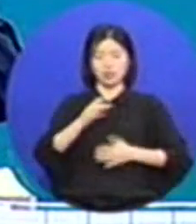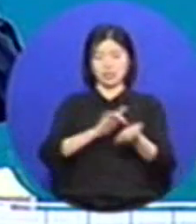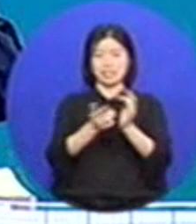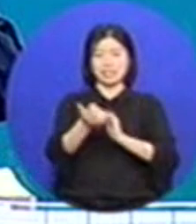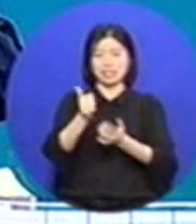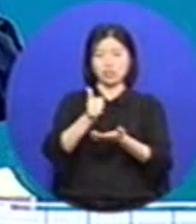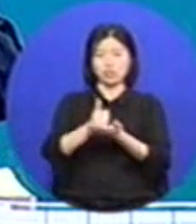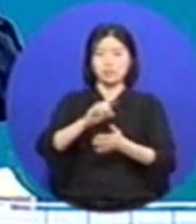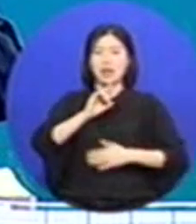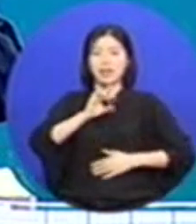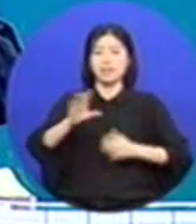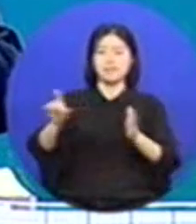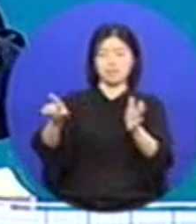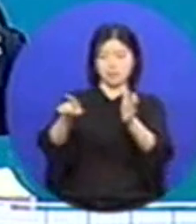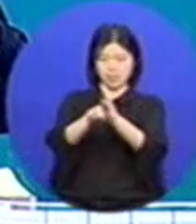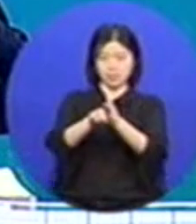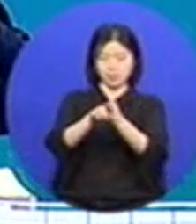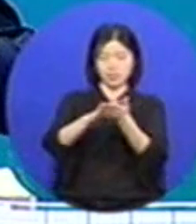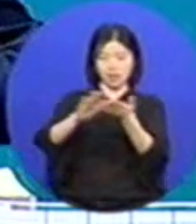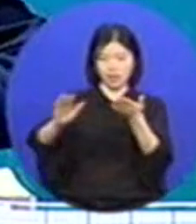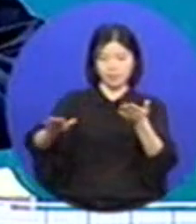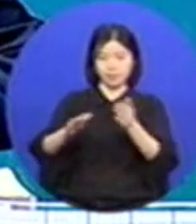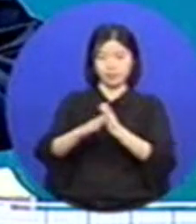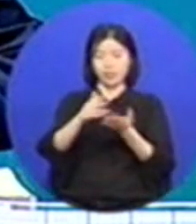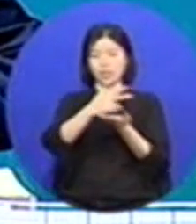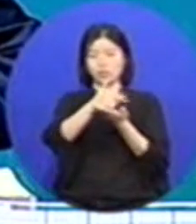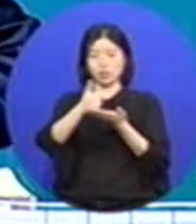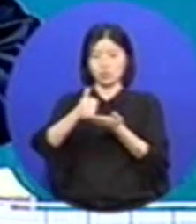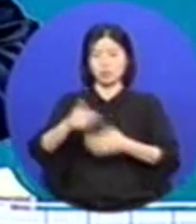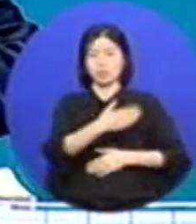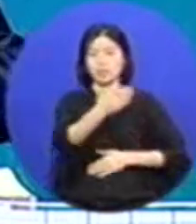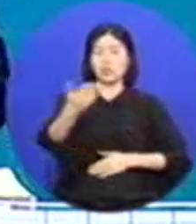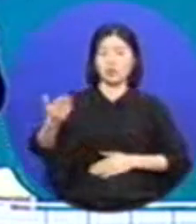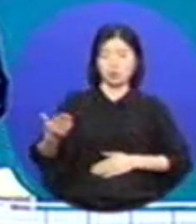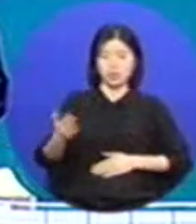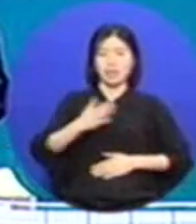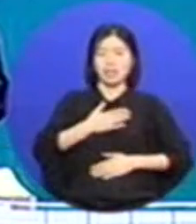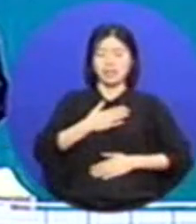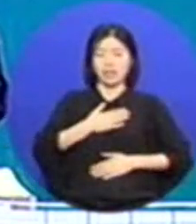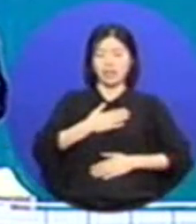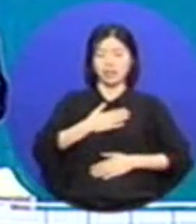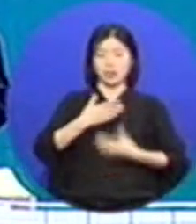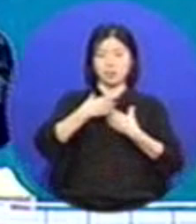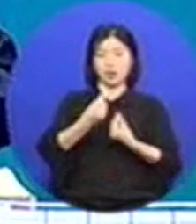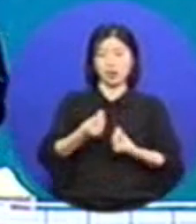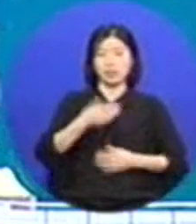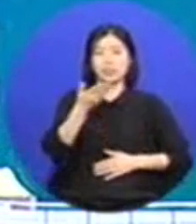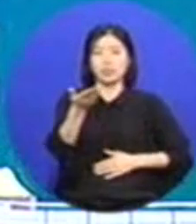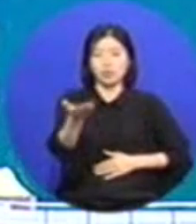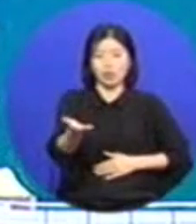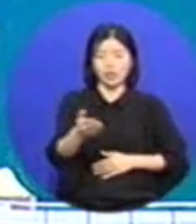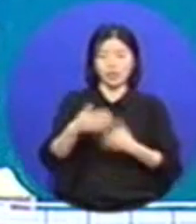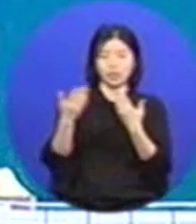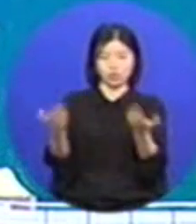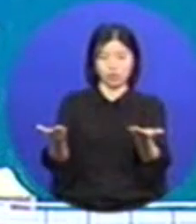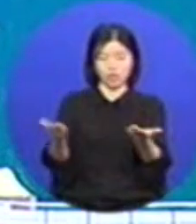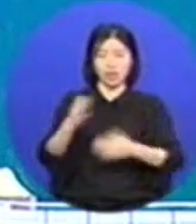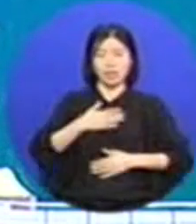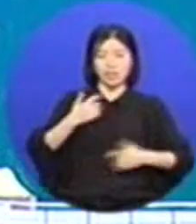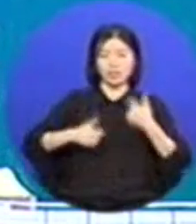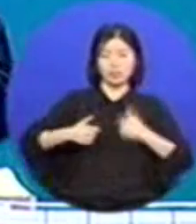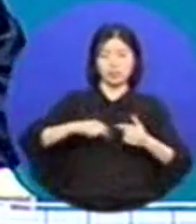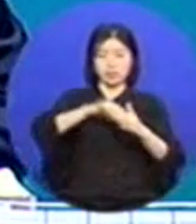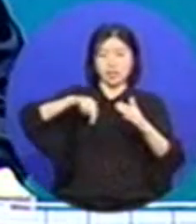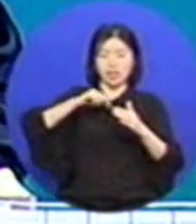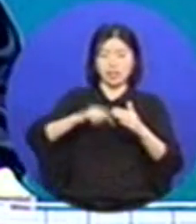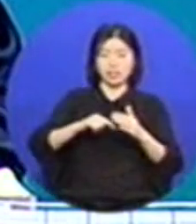믿습니다 주님이 여러분에게도 나의 평안을 너에게 준다 내 기쁨이 너희 안에 있어 너희 기쁨을